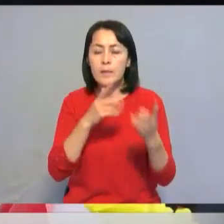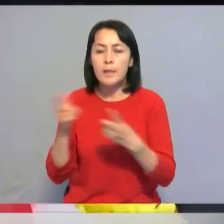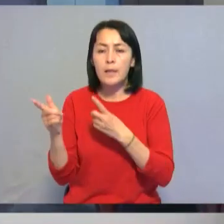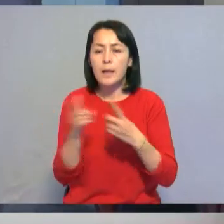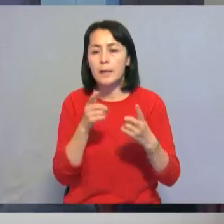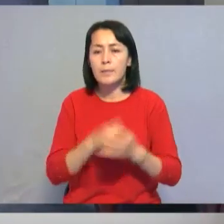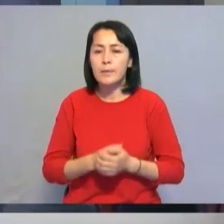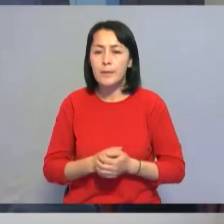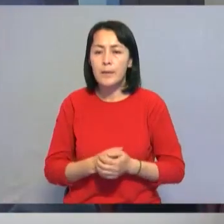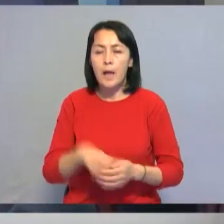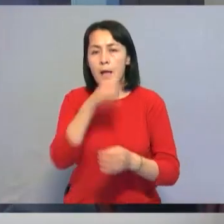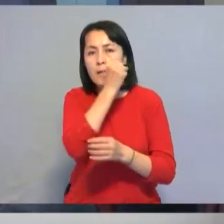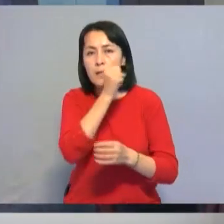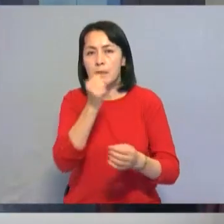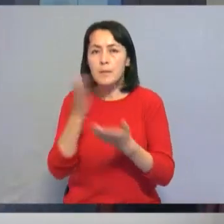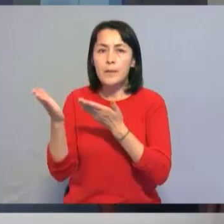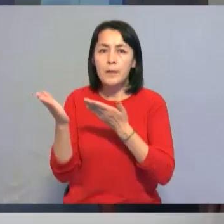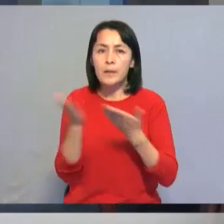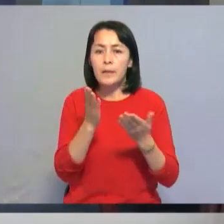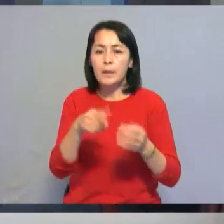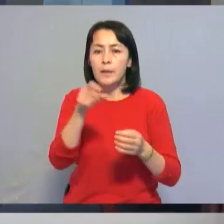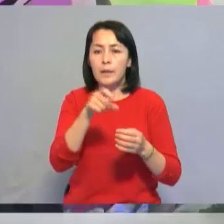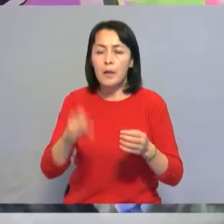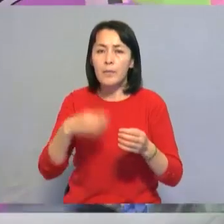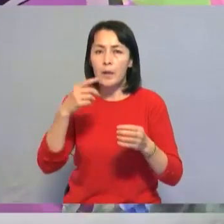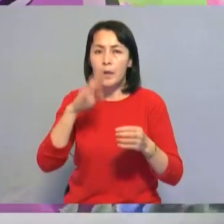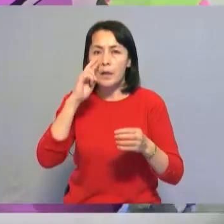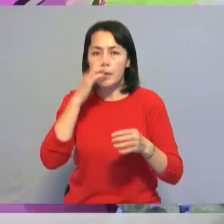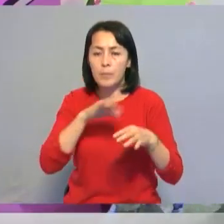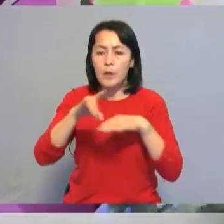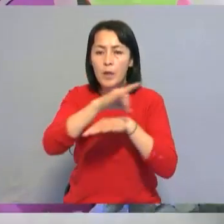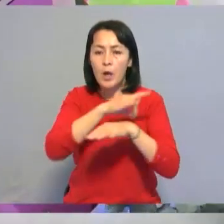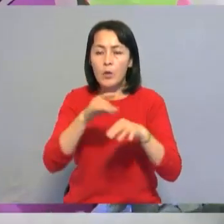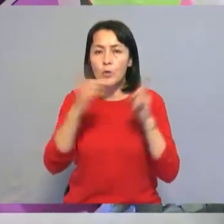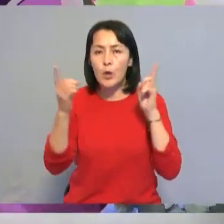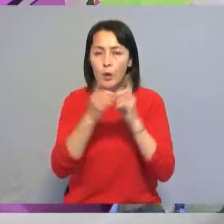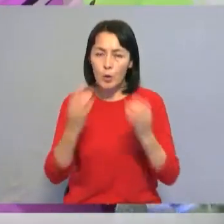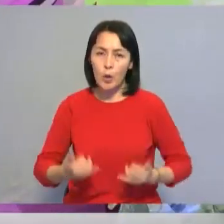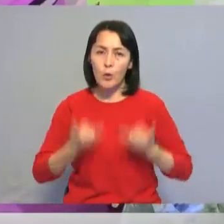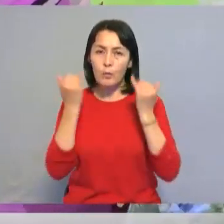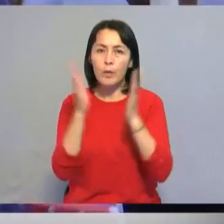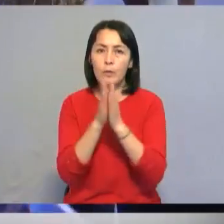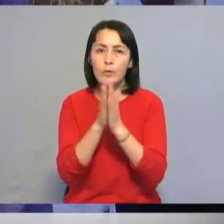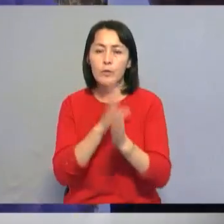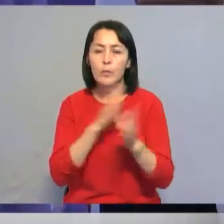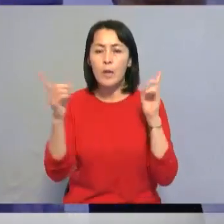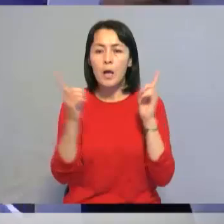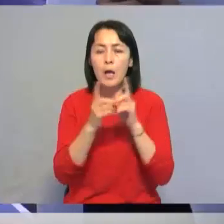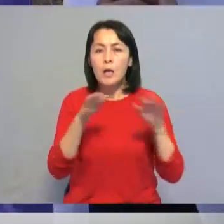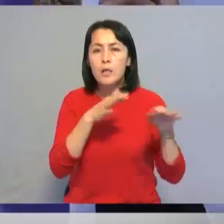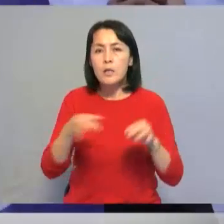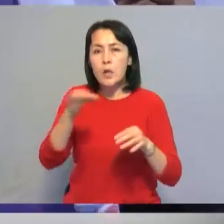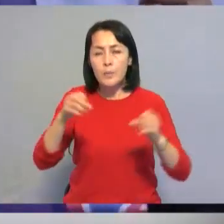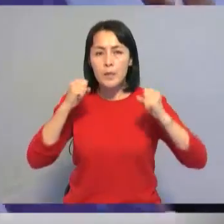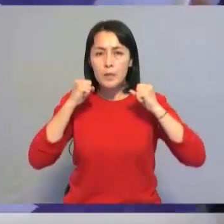сендім. Жеңіспен оралған жүлдегерлерді жерлестері Шымкент әуежайынан күтіп алып, құрмет қошеметке бөлет. Қарсы алу іс-шарасына